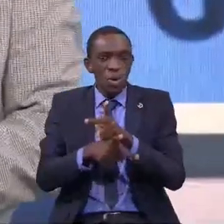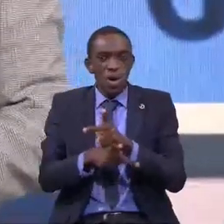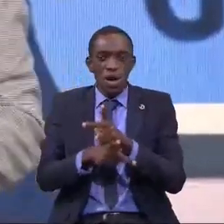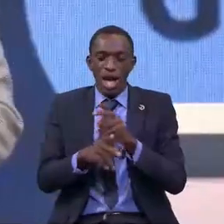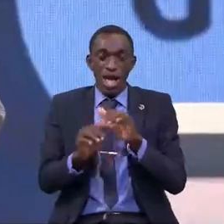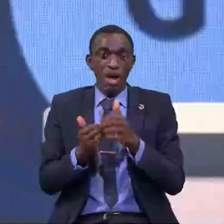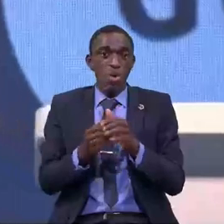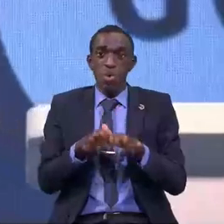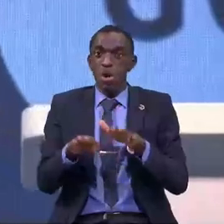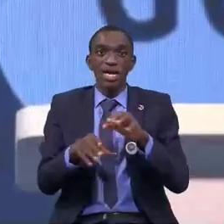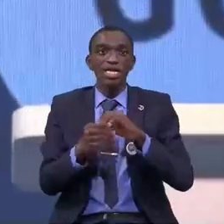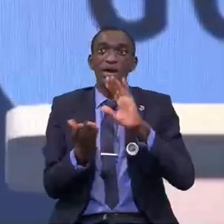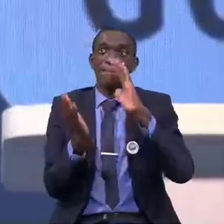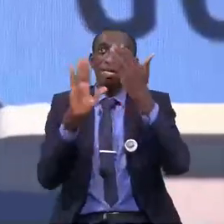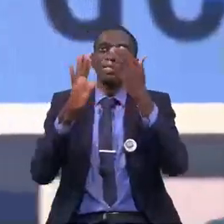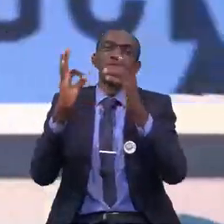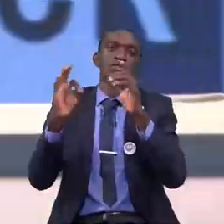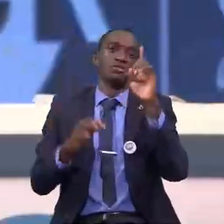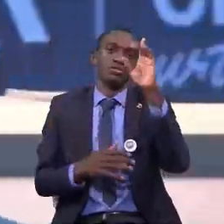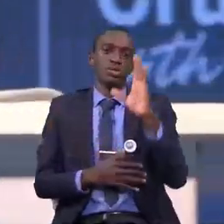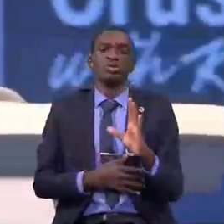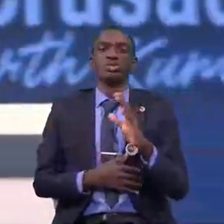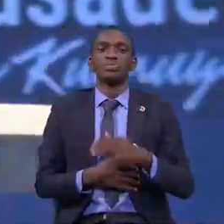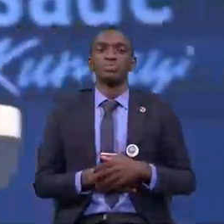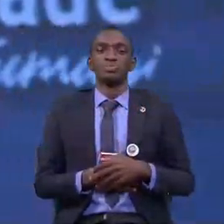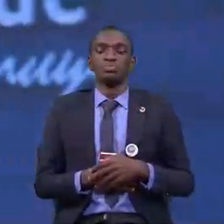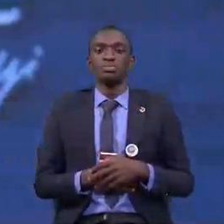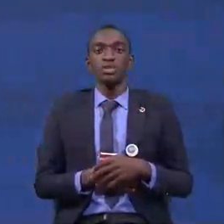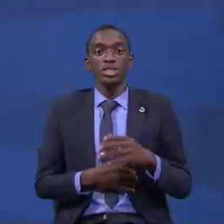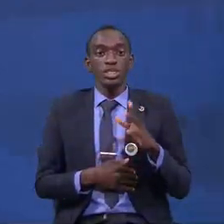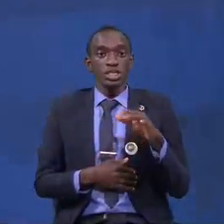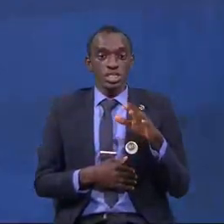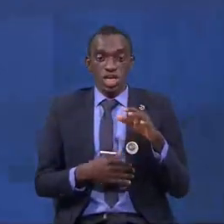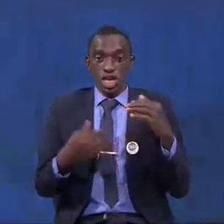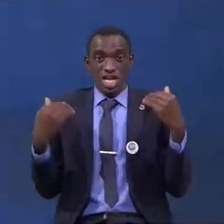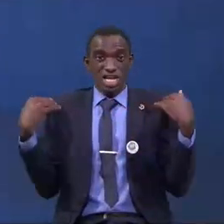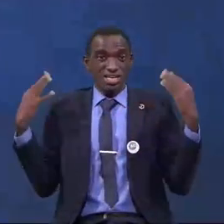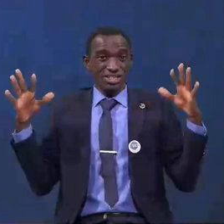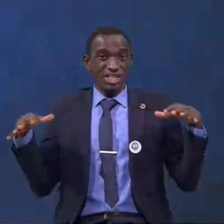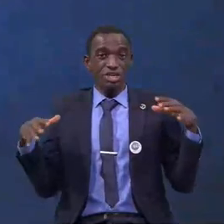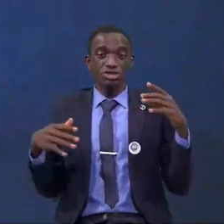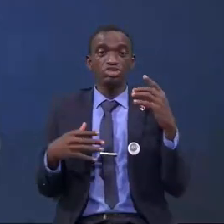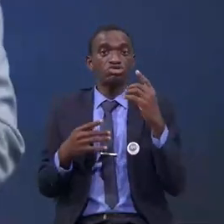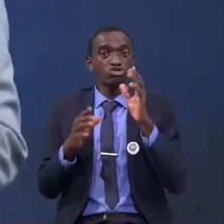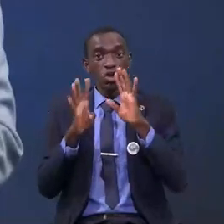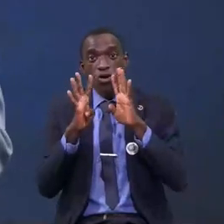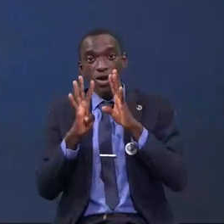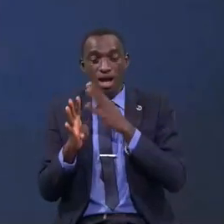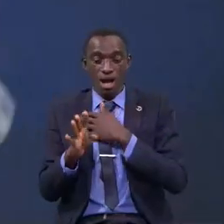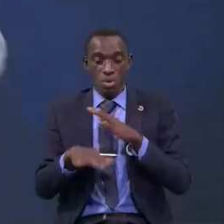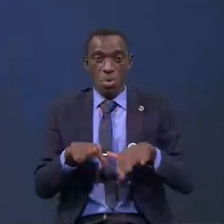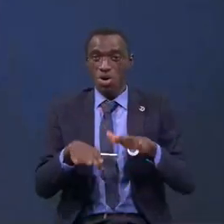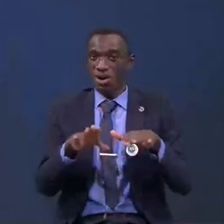ils sont très attentionnés, méticuleux dans la présence de Dieu, dans leurs propos, dans leur